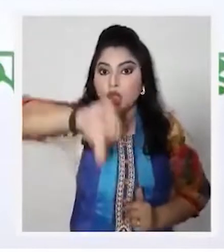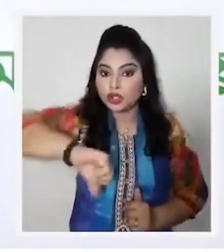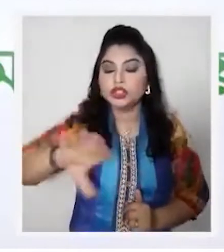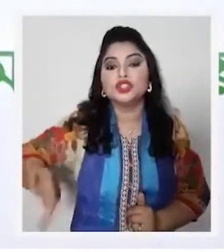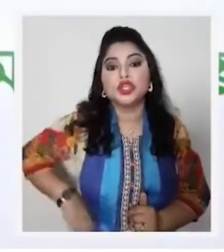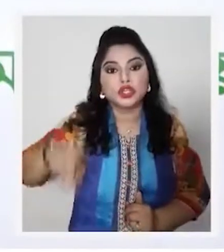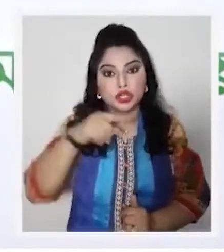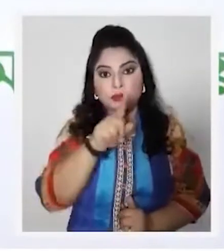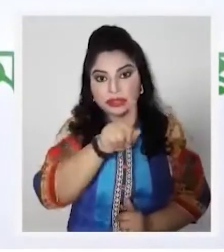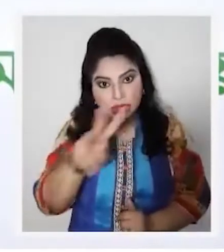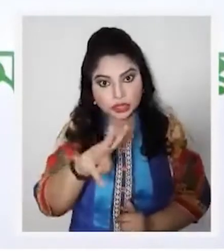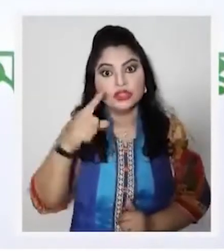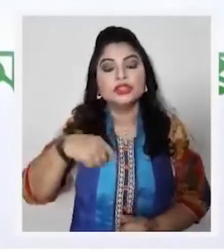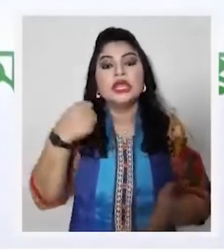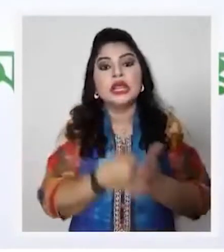3 জন।